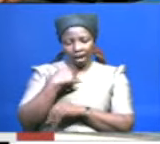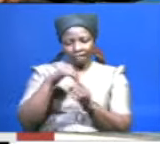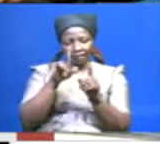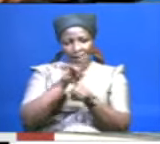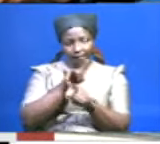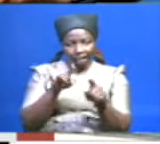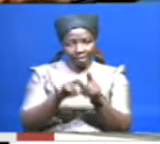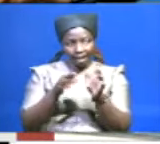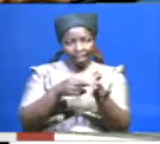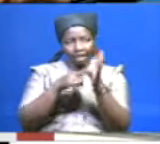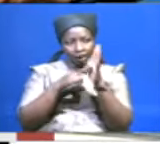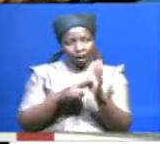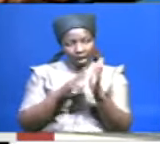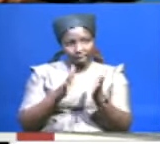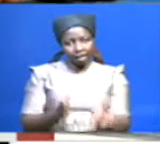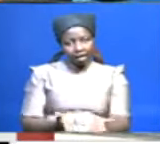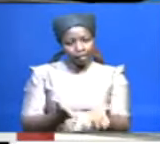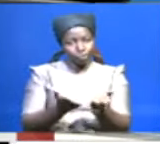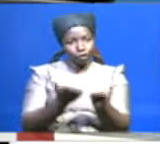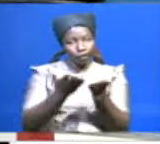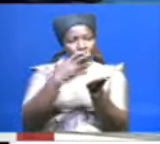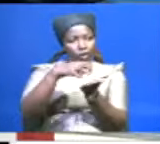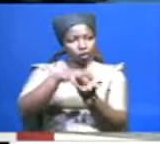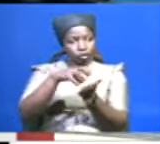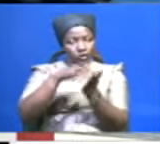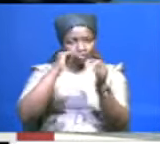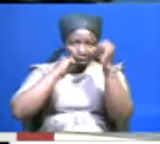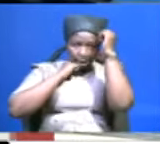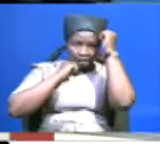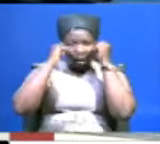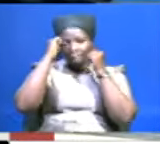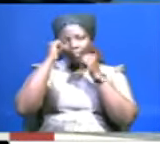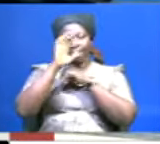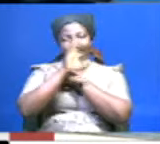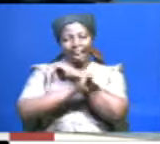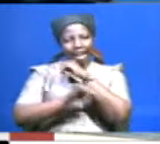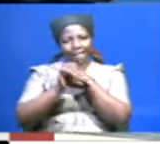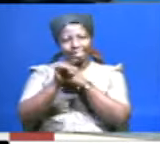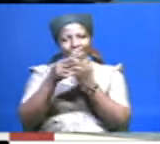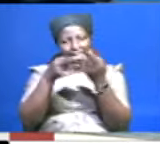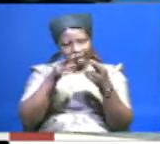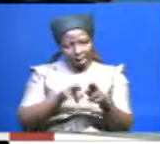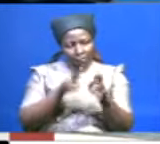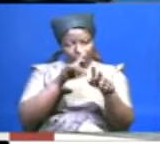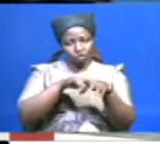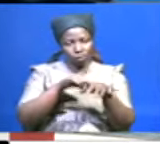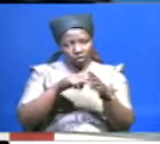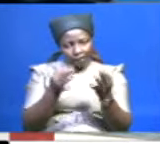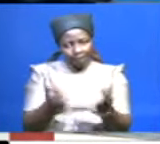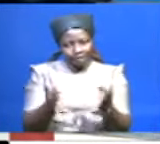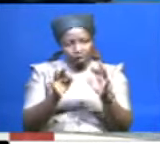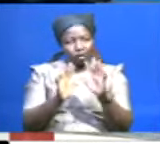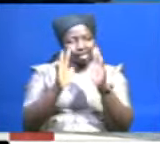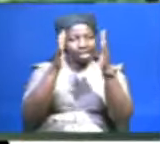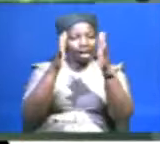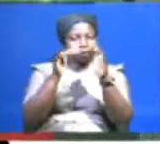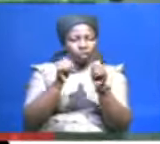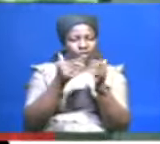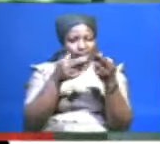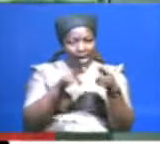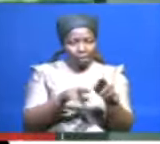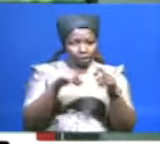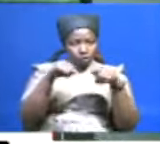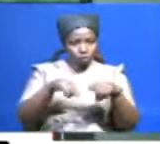jeshi humo nchini. Hayo yamefanyika na yamesemwa katika sherehe au hafla maalum iliyofanyika hii leo ya kupokeza madaraka,